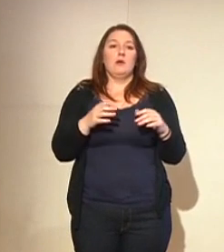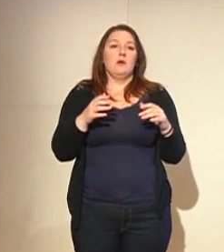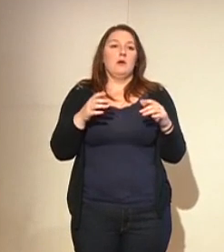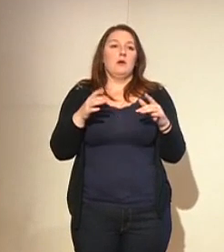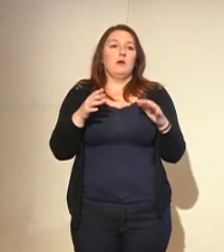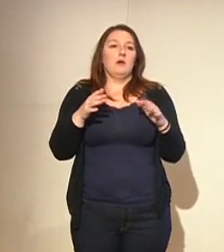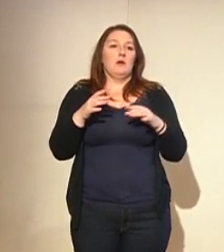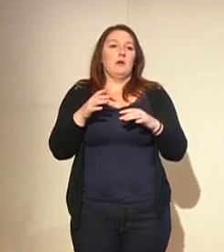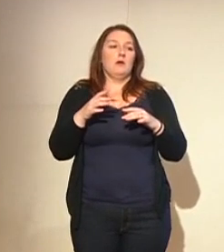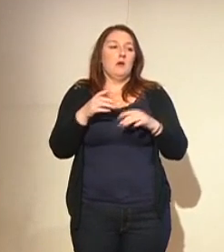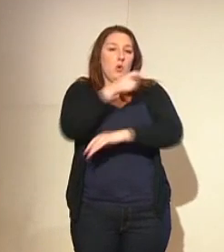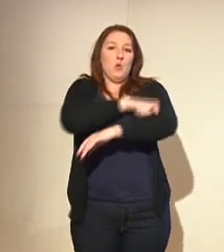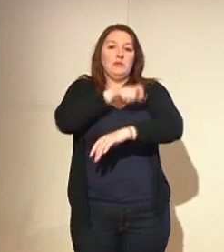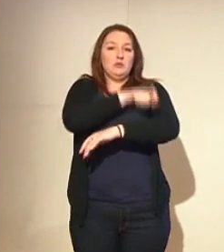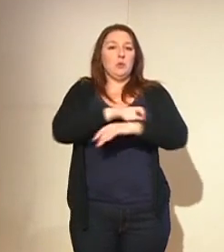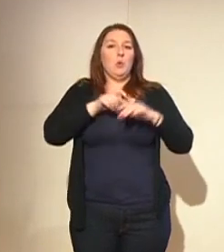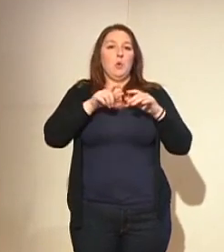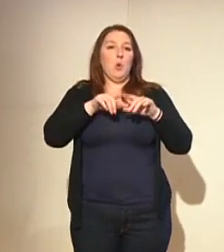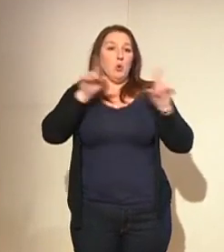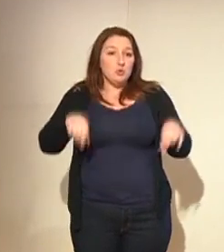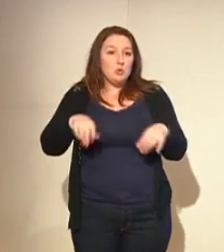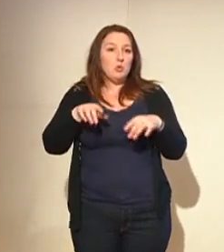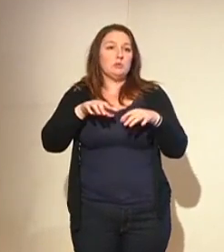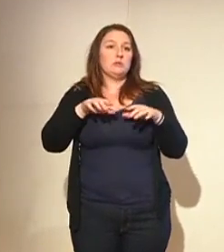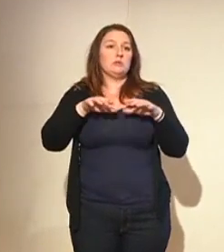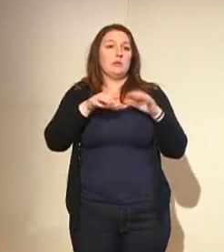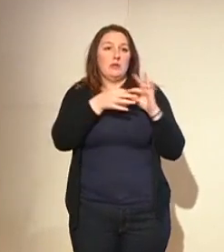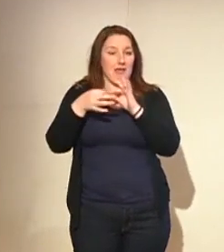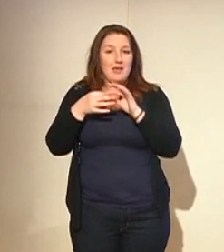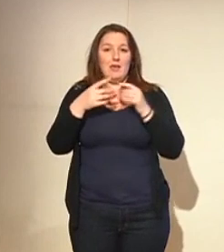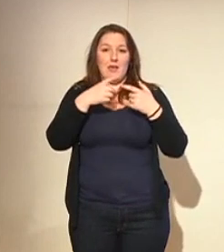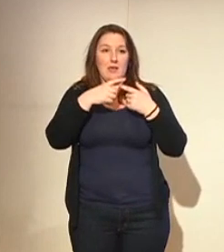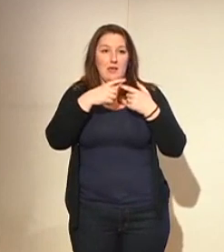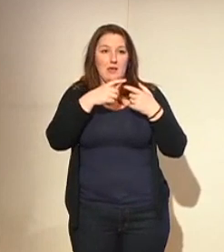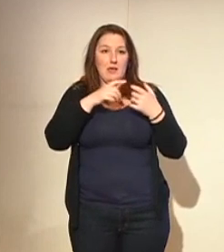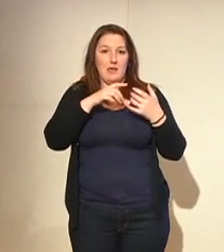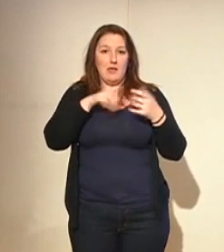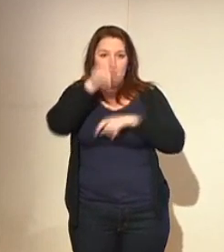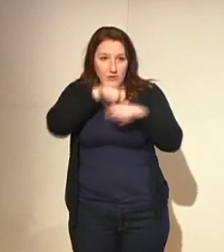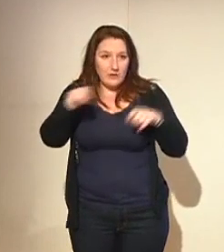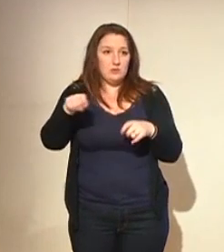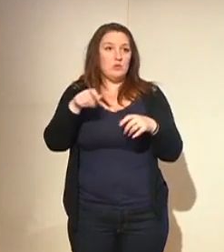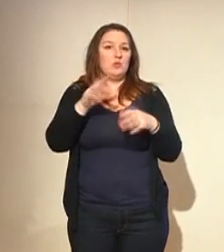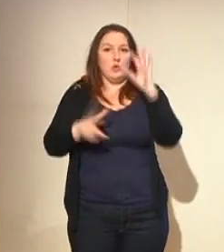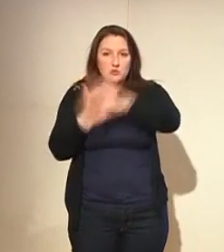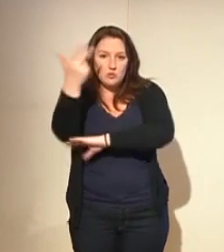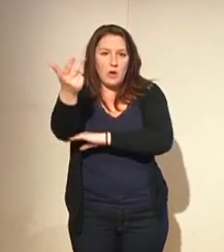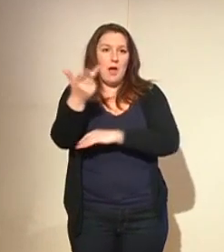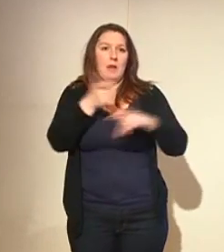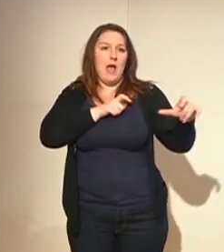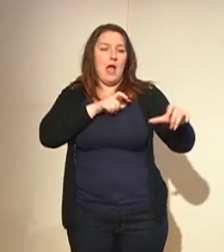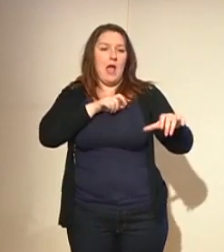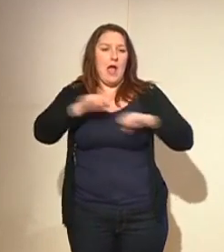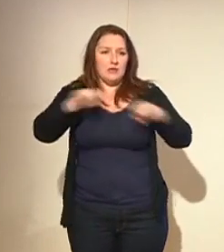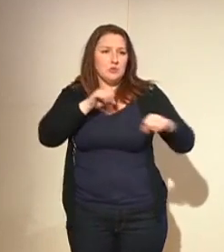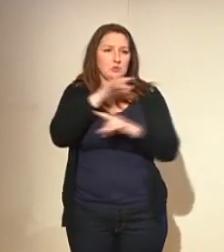donc il y en a cinq hein commission ressources et évaluation commission ville durable commission action sociale et proximité commission